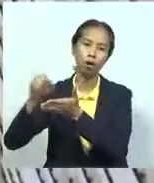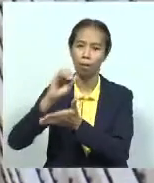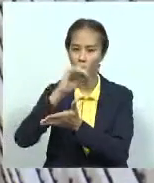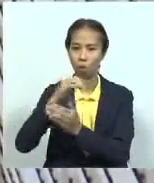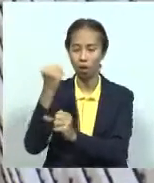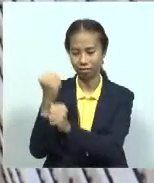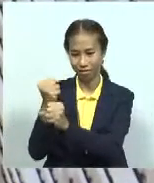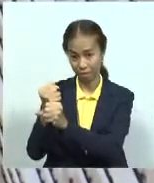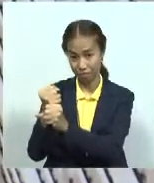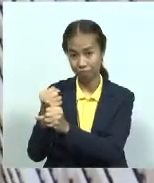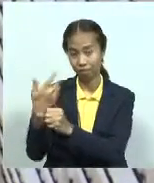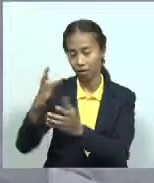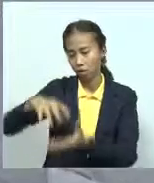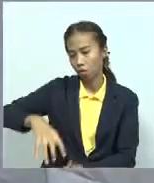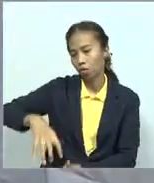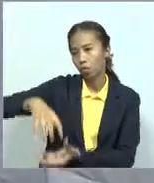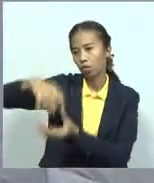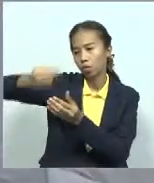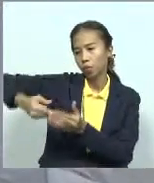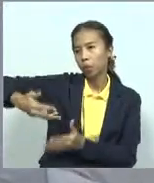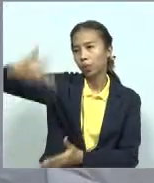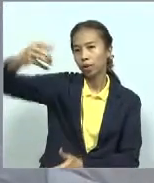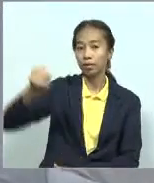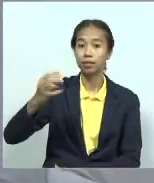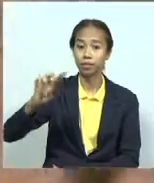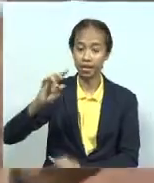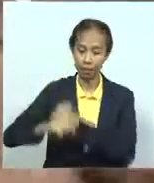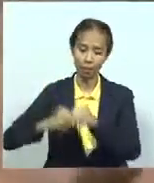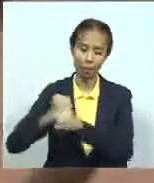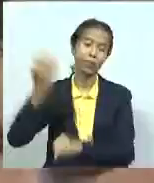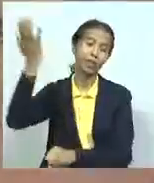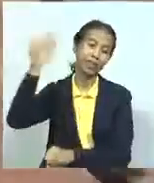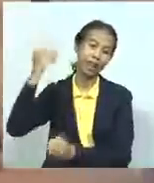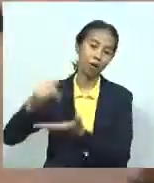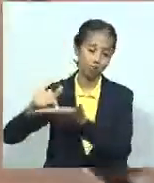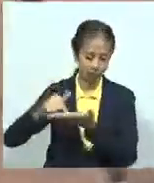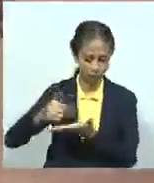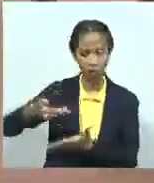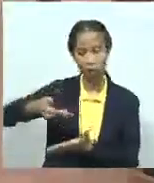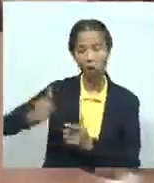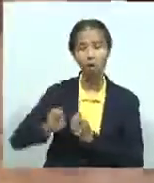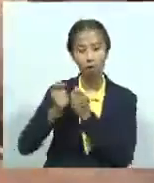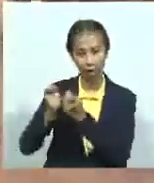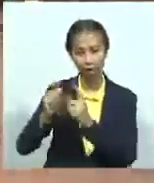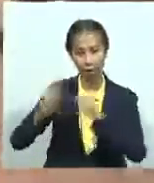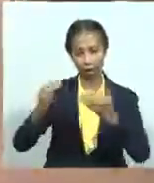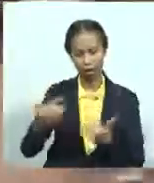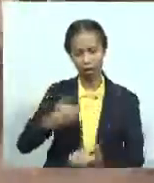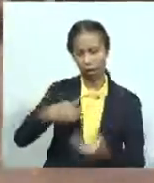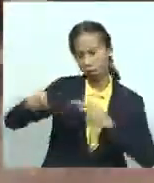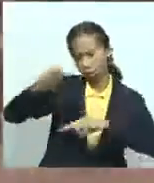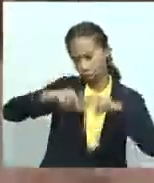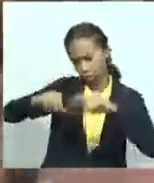อาศัยรวมสูง17ชั้นเมื่อเดือนพฤศจิกายนปีที่แล้วแต่พอเจ้าหน้าที่โยธาและก็สำนักงานเขตบางรักไปตรวจสอบก็พ